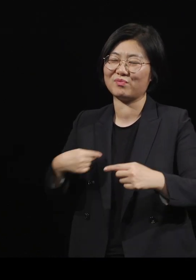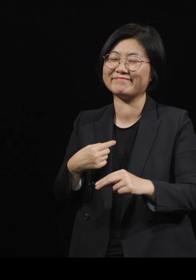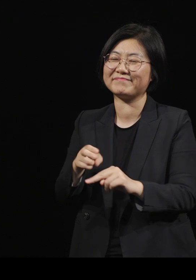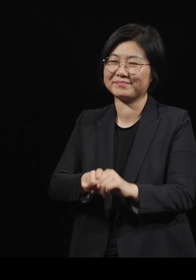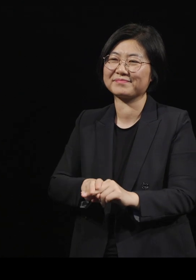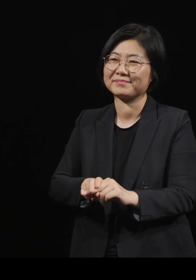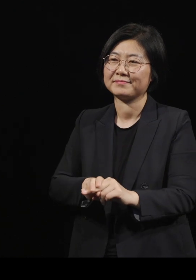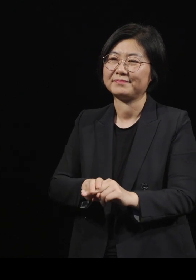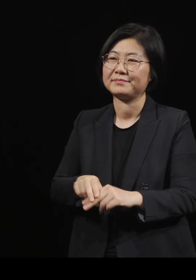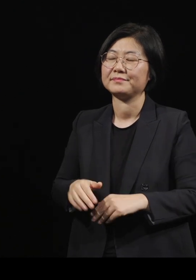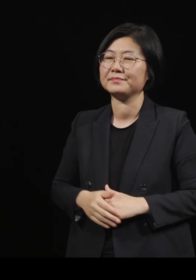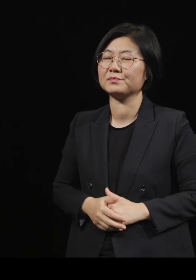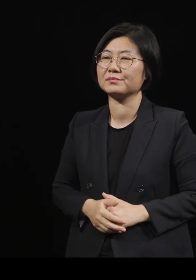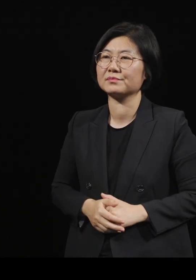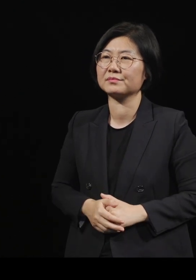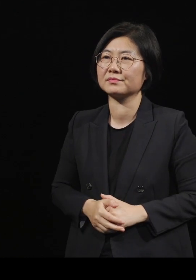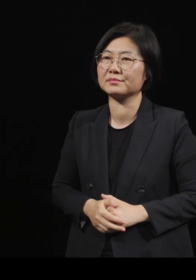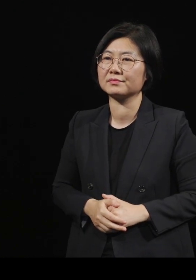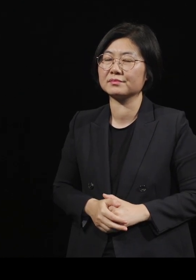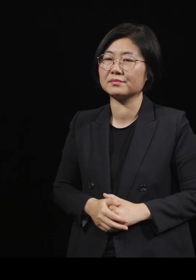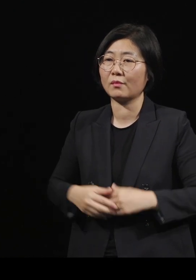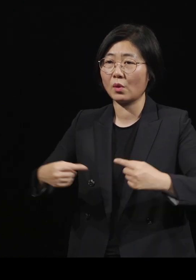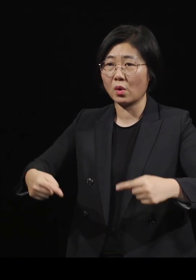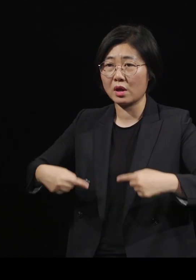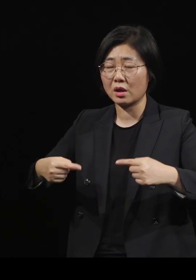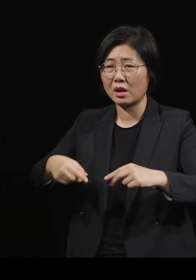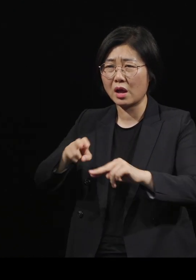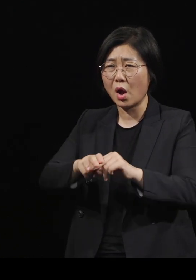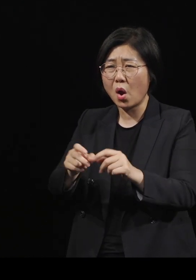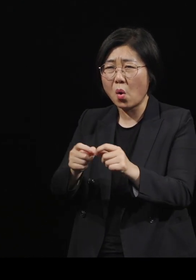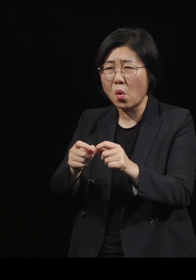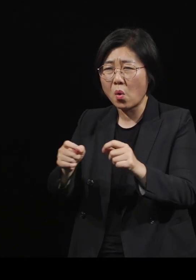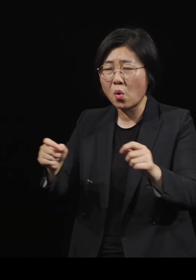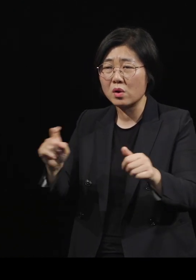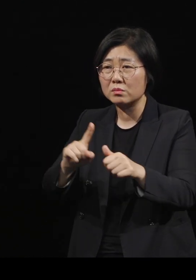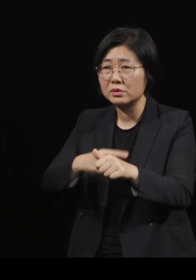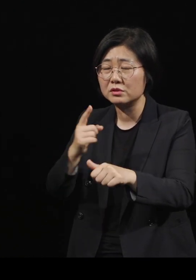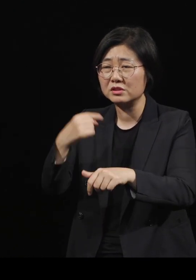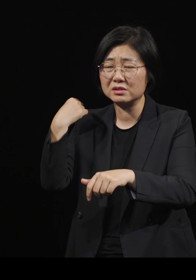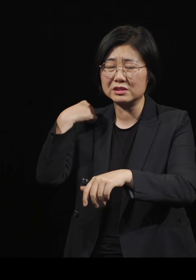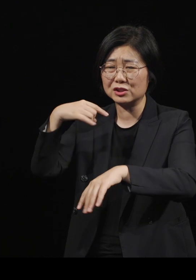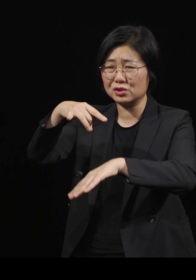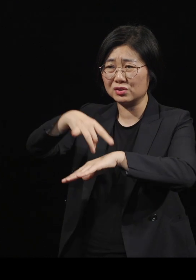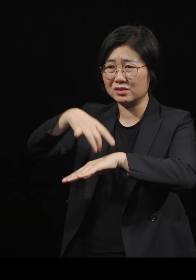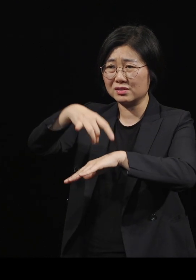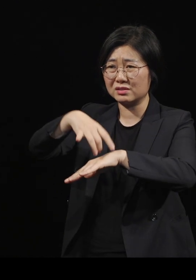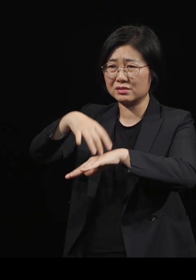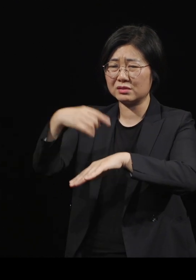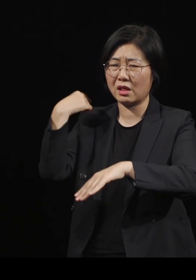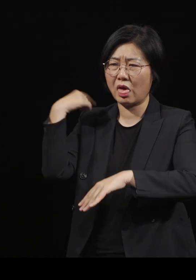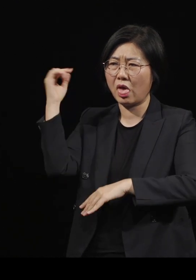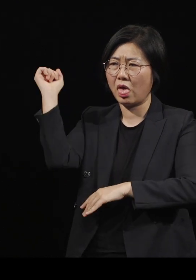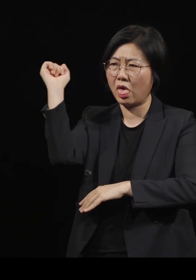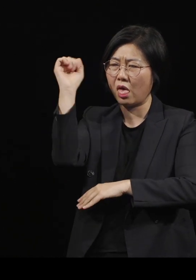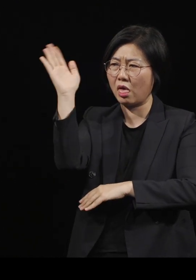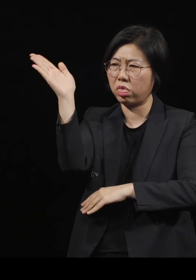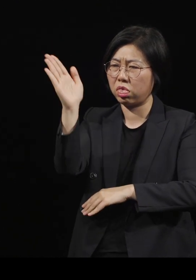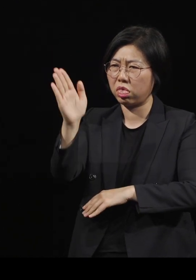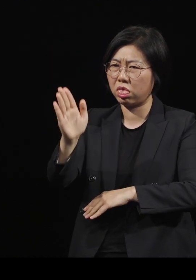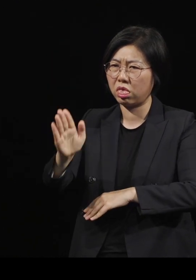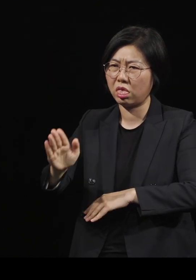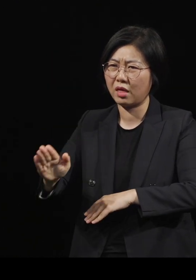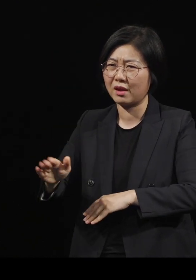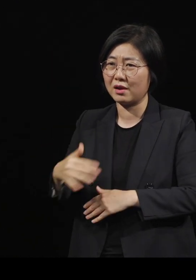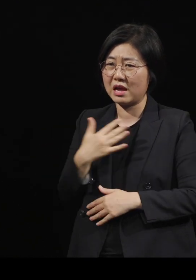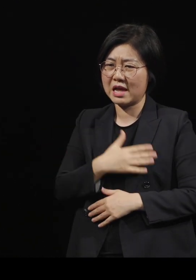이용해야만 합니다. 그런데 휠체어에 오래 앉아 있다 보니까 척추도 많이 휘었어요. 사진에서처럼